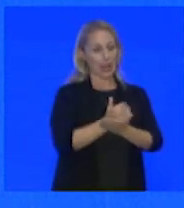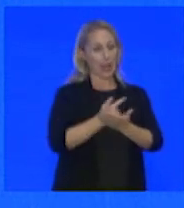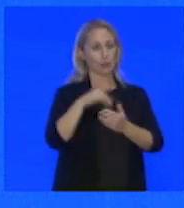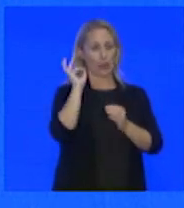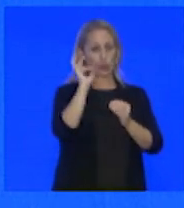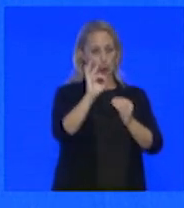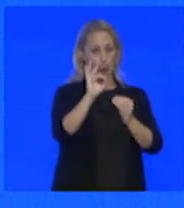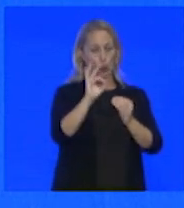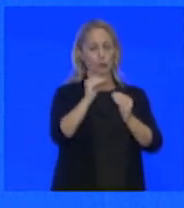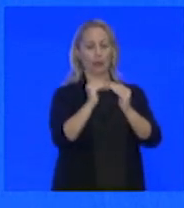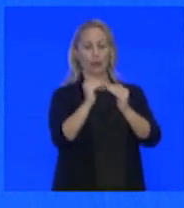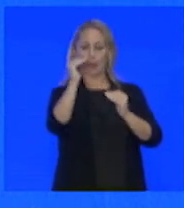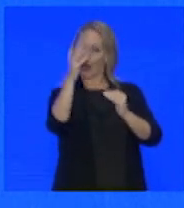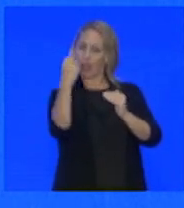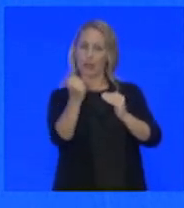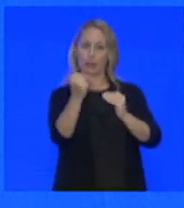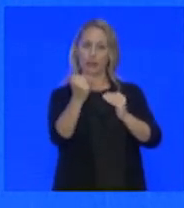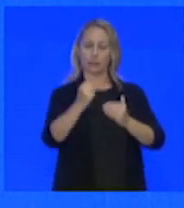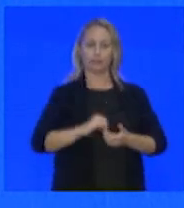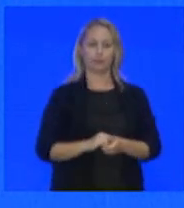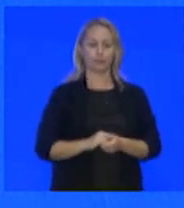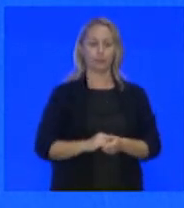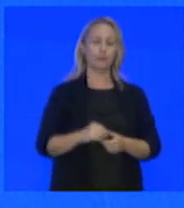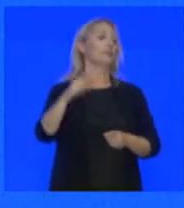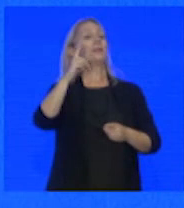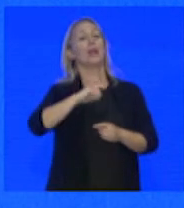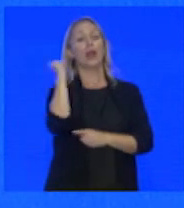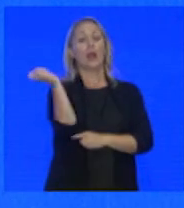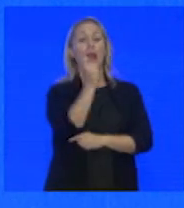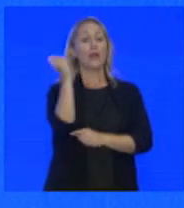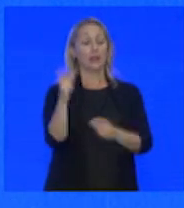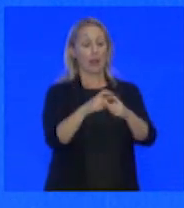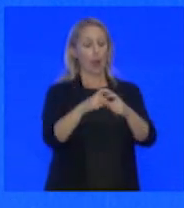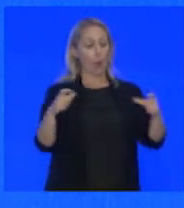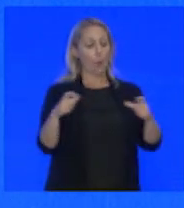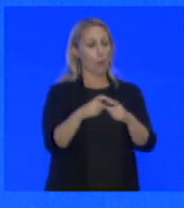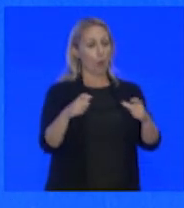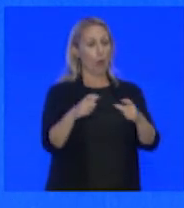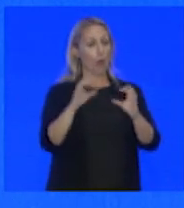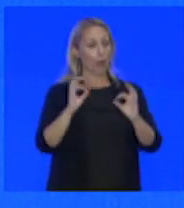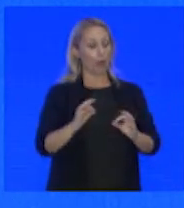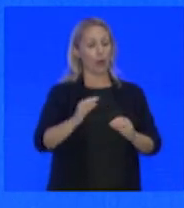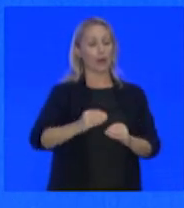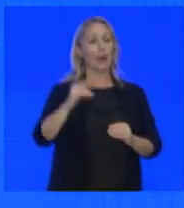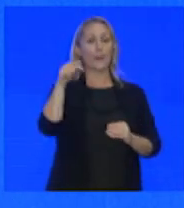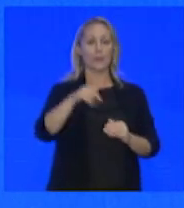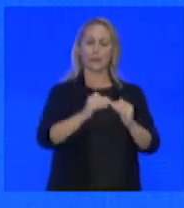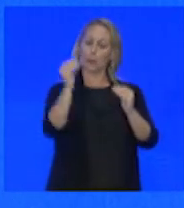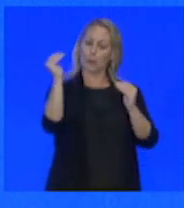στόχους του προϋπολογισμού. Τα ελληνικά ομόλογα βρίσκονται πια σε επίπεδα